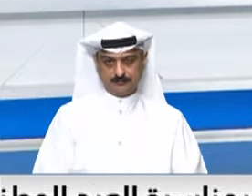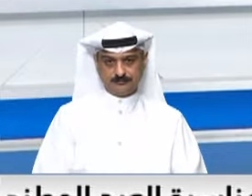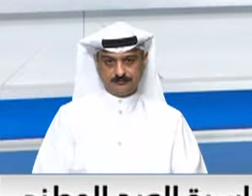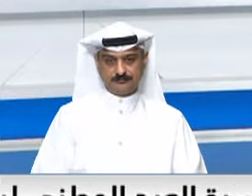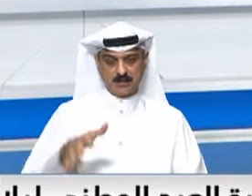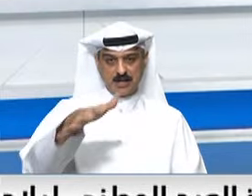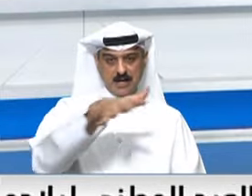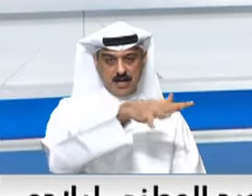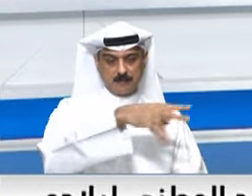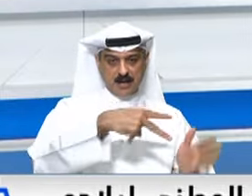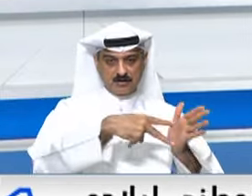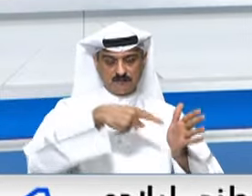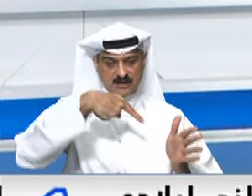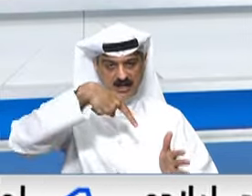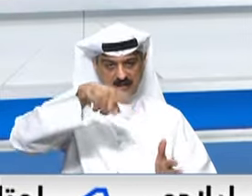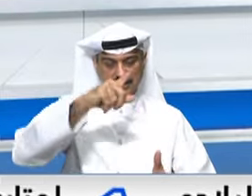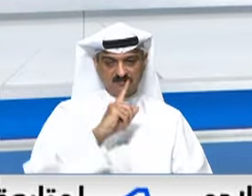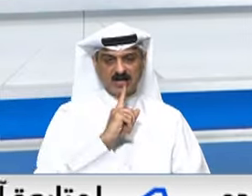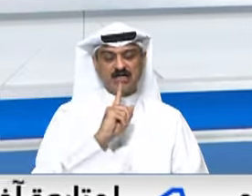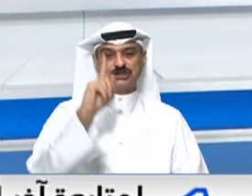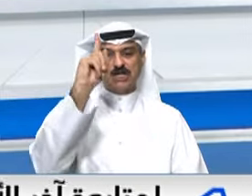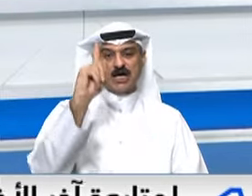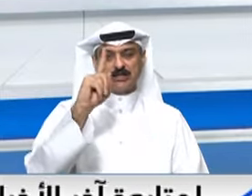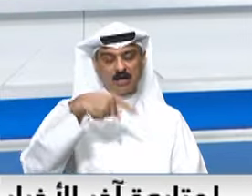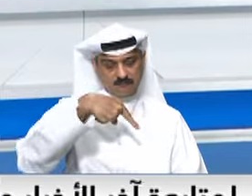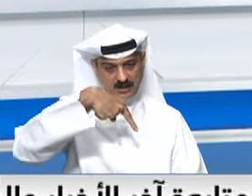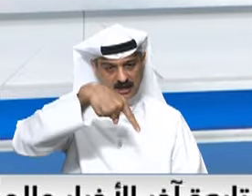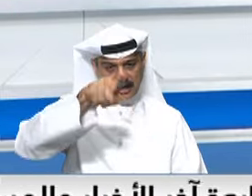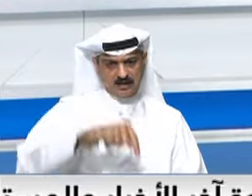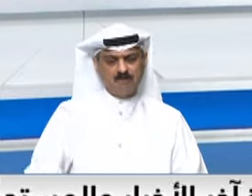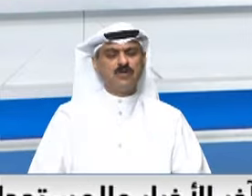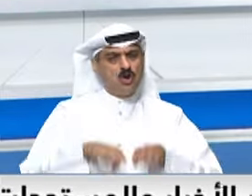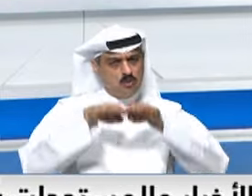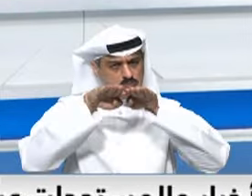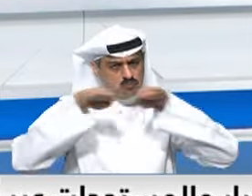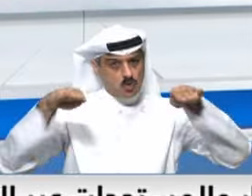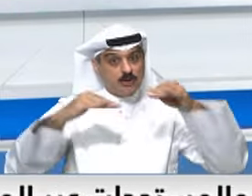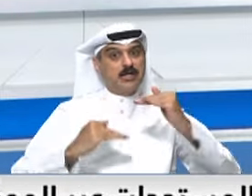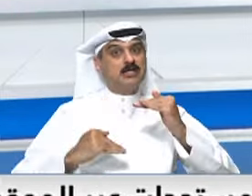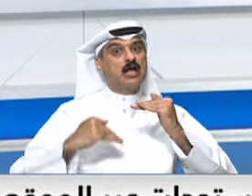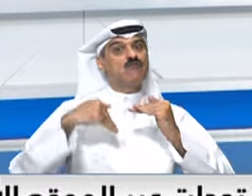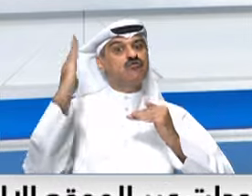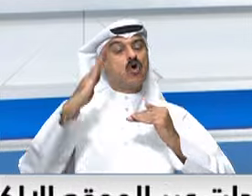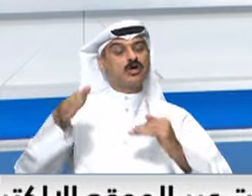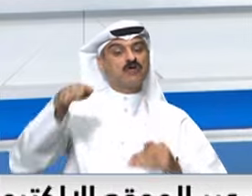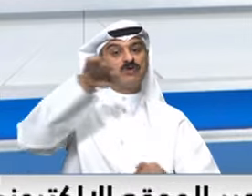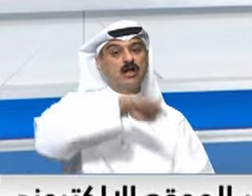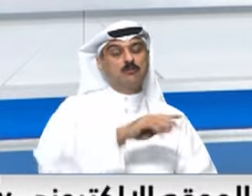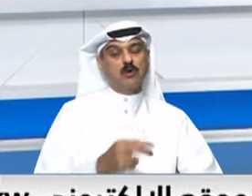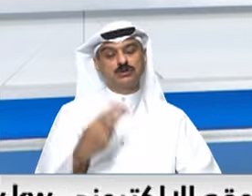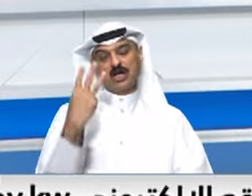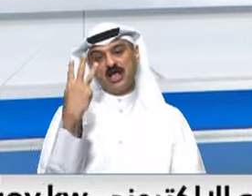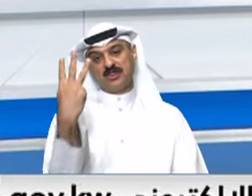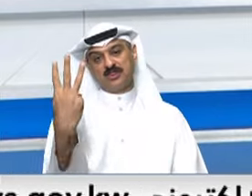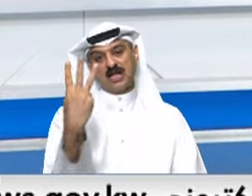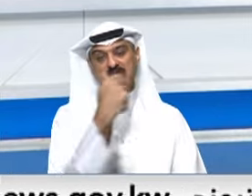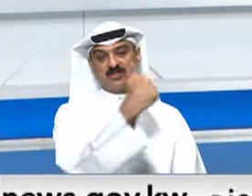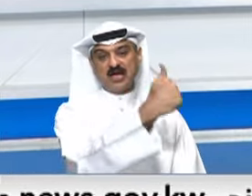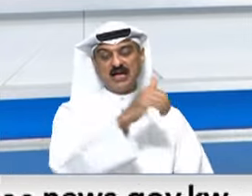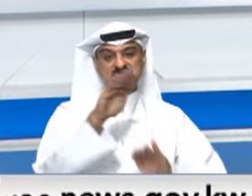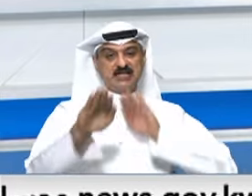حالة البحر إن شاء الله خلال 24 ساعة القادمة معتدل إلى عالي الموج وارتفاع الموج من 3 إلى 6